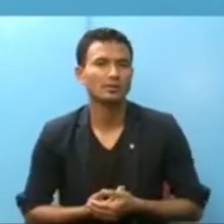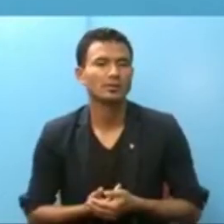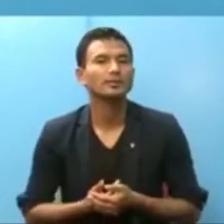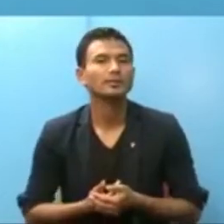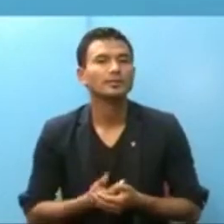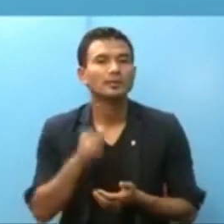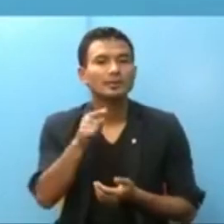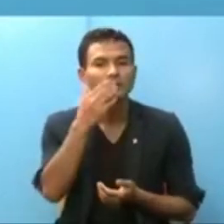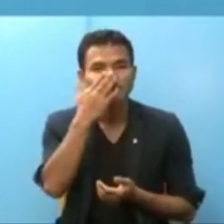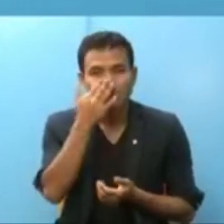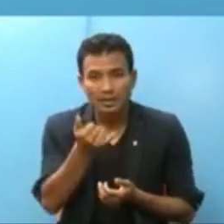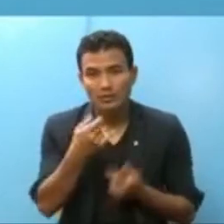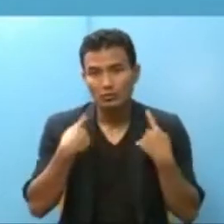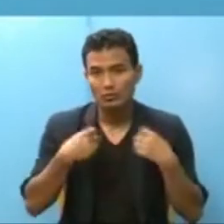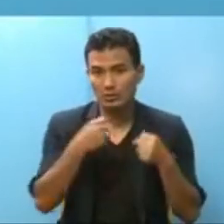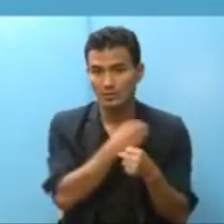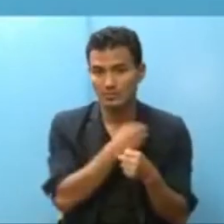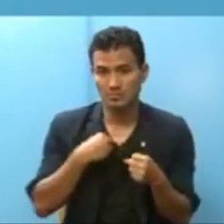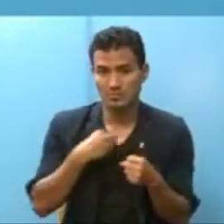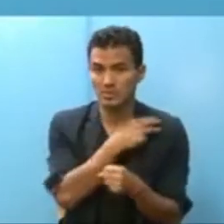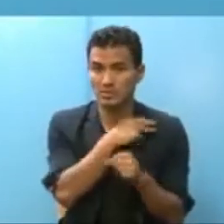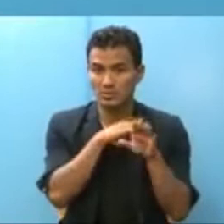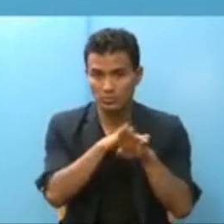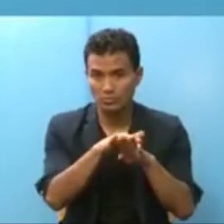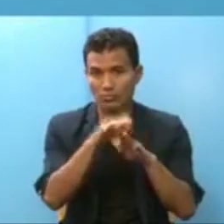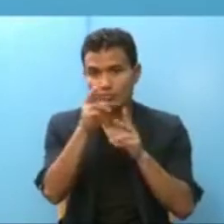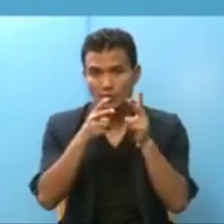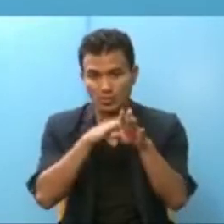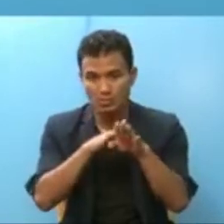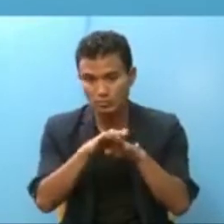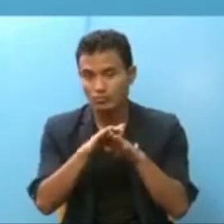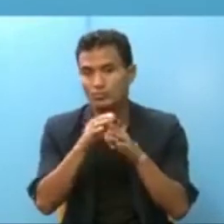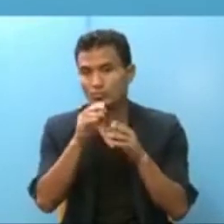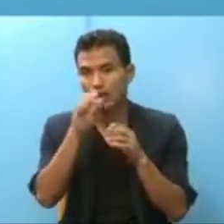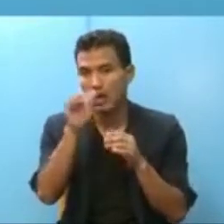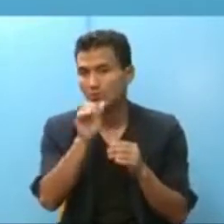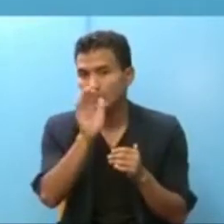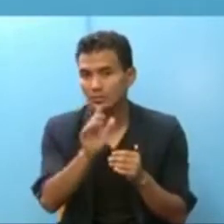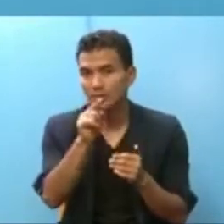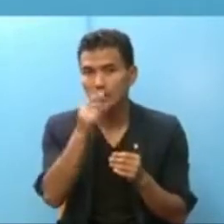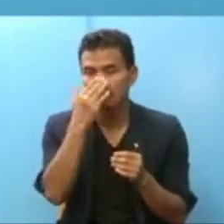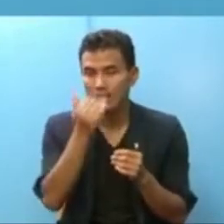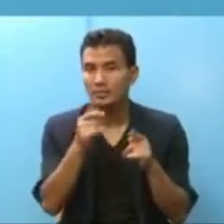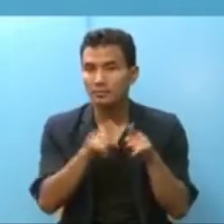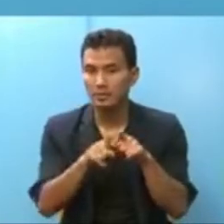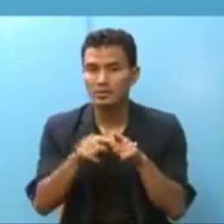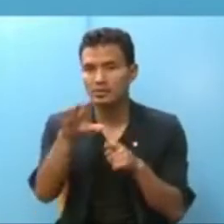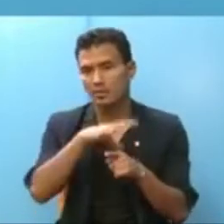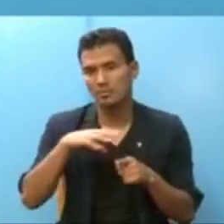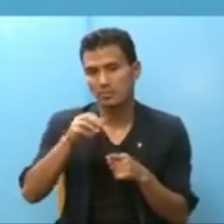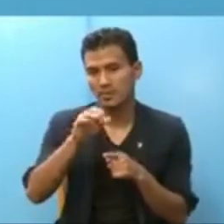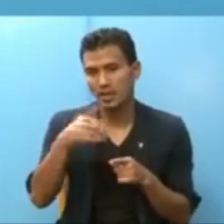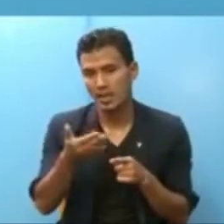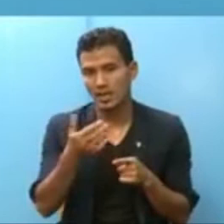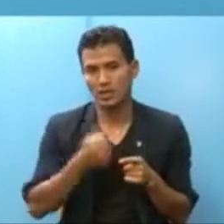तो इसका साथ साथ स्वास्ते करमी है रूप हक माजे कुरा है रूप उल्लेग गरीए को से त्यले गर्दाखेरी पनी अब सपटाल में